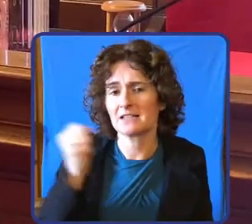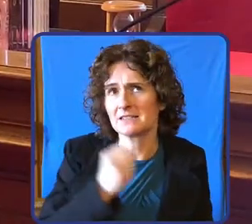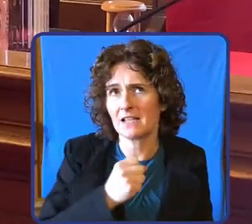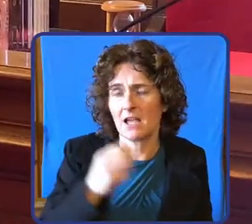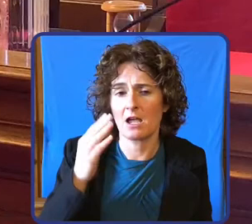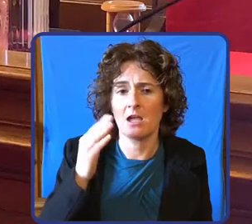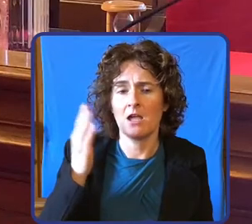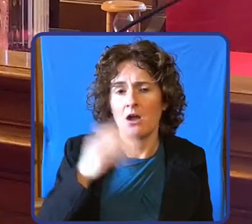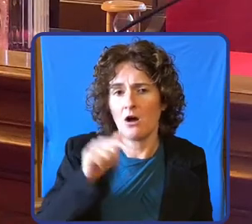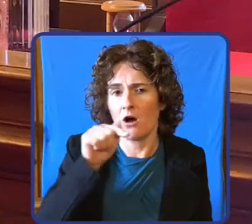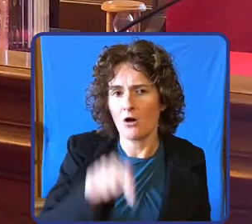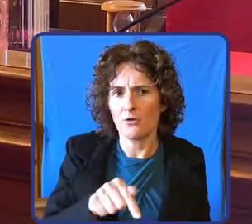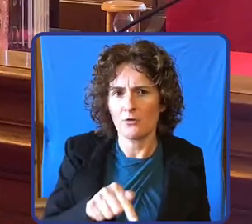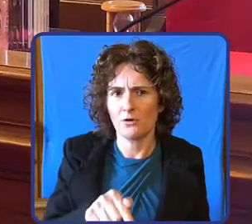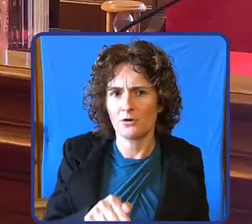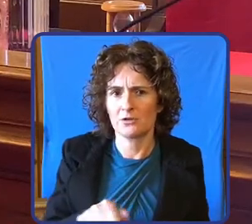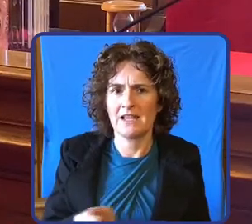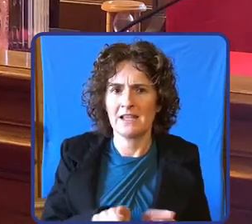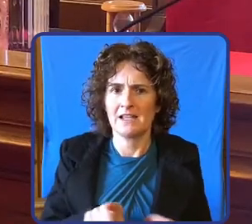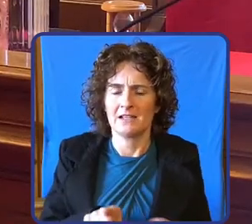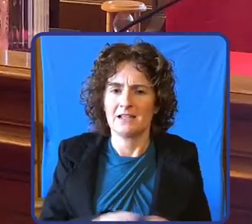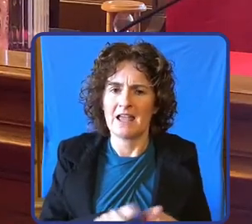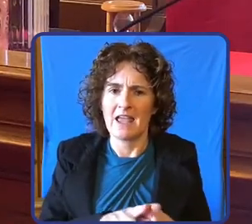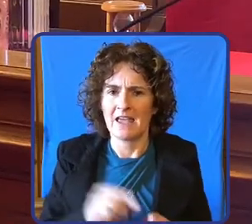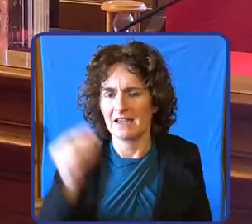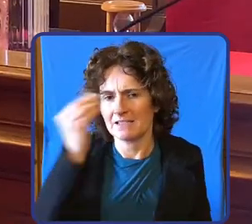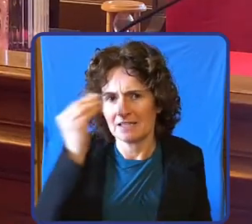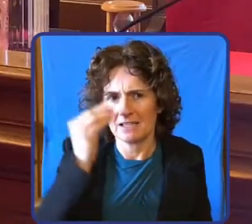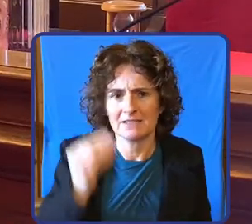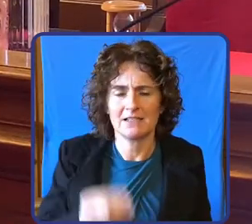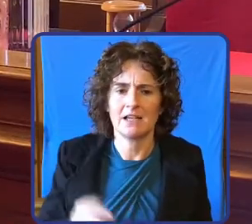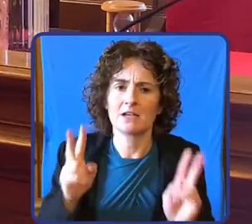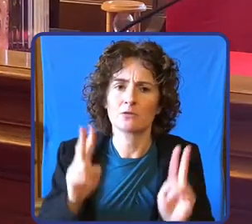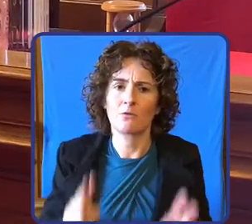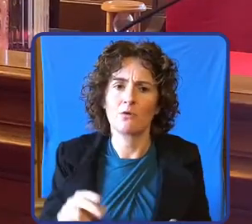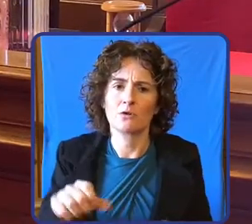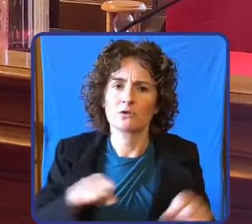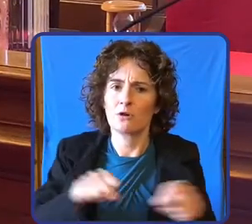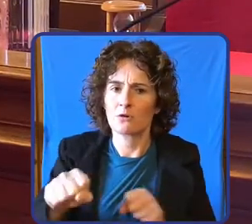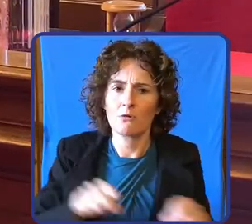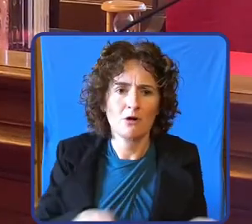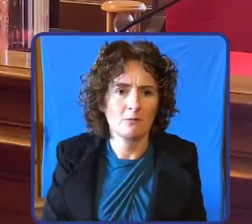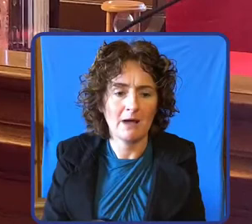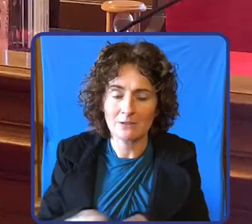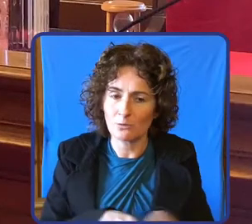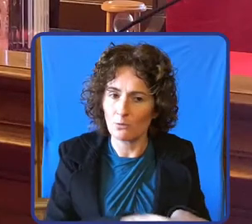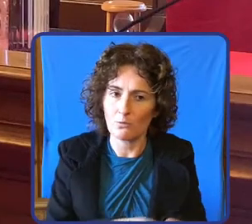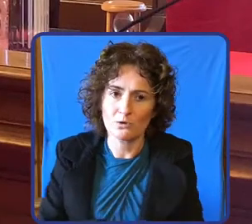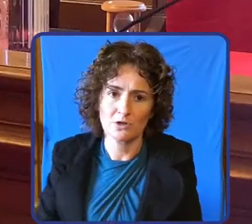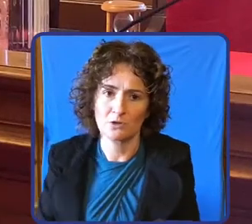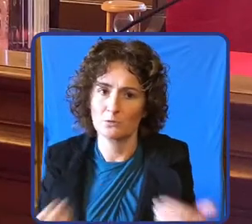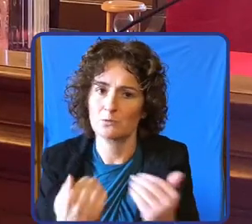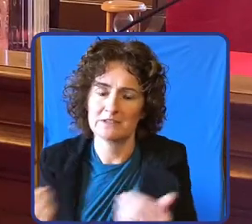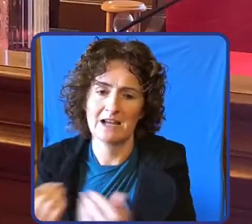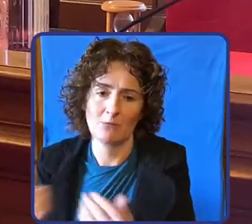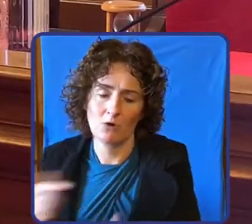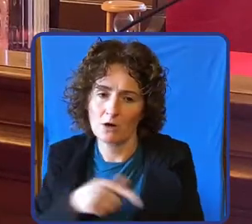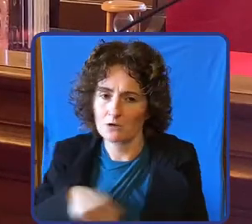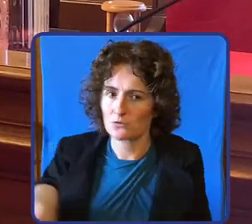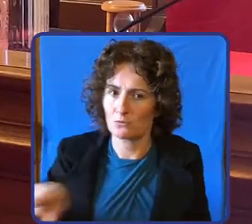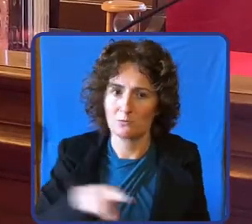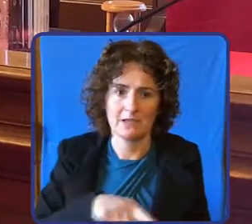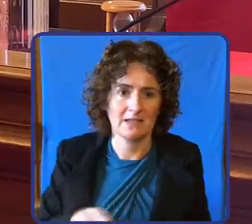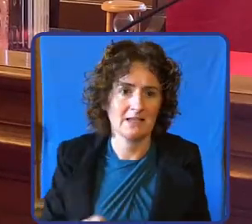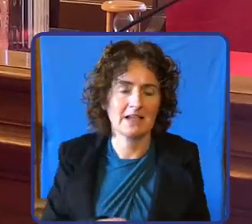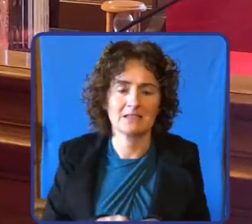van arra, hogy a kormány minket ugyanúgy támogasson, mint bármelyik másik települést, akkor írja alá. Ha nem írja, ez az